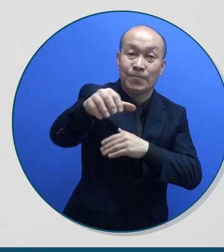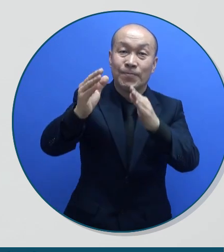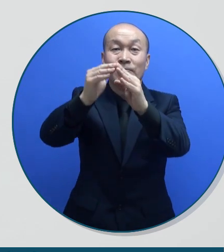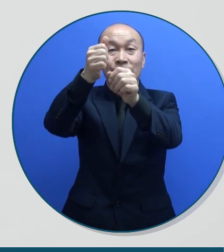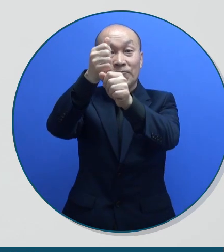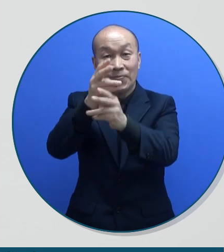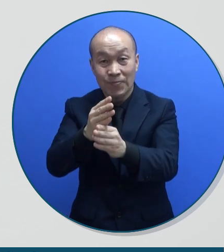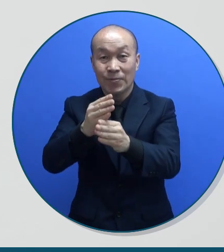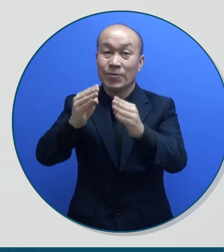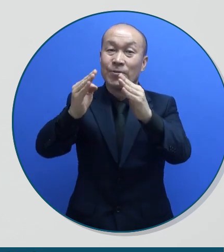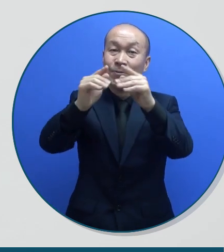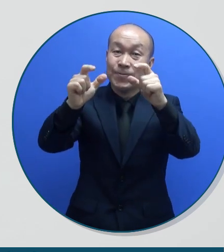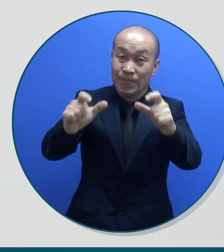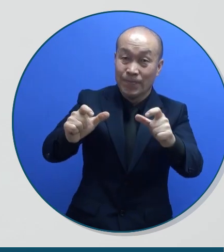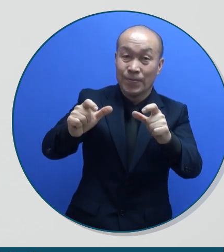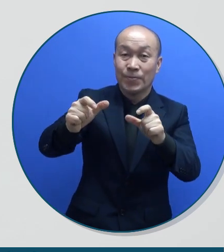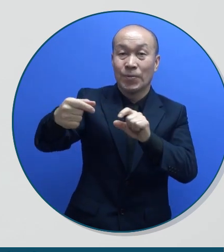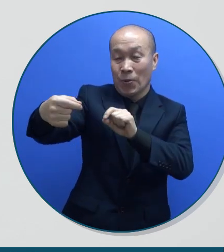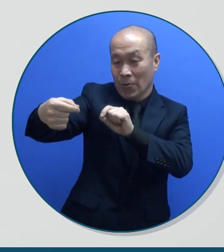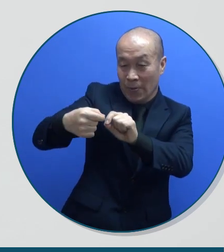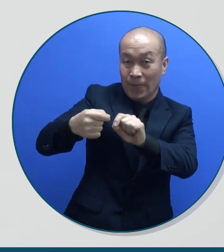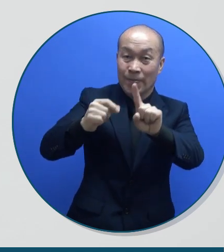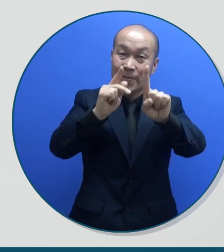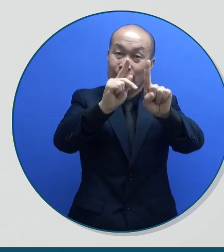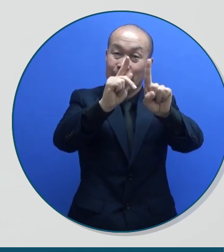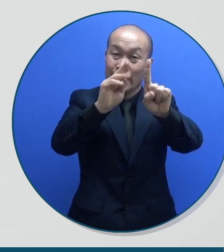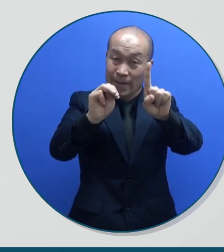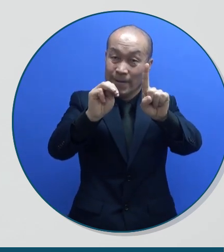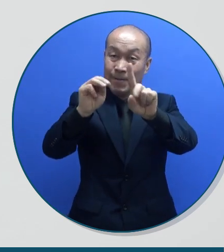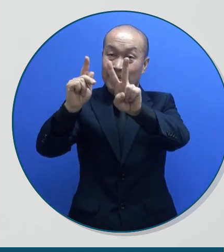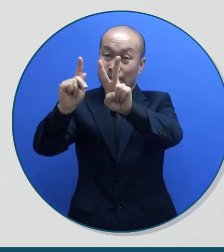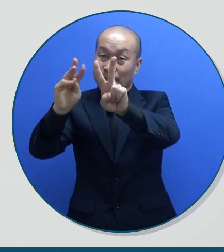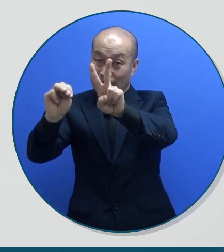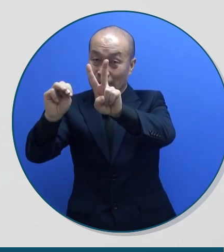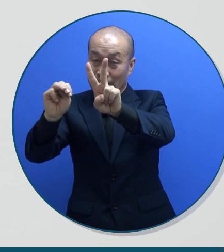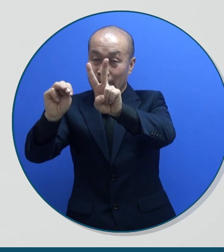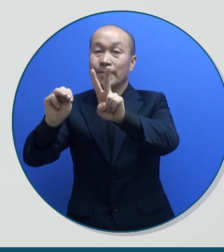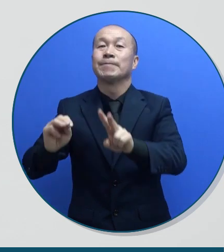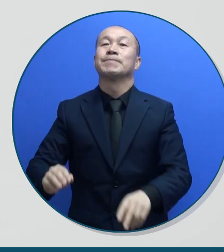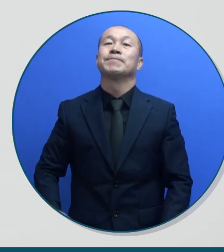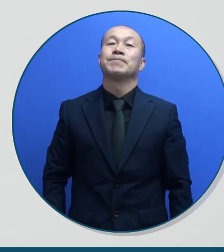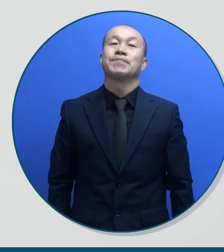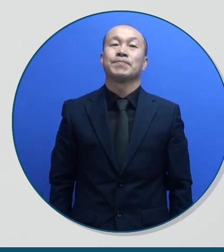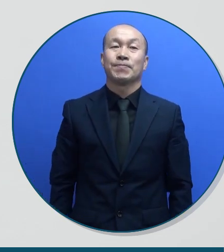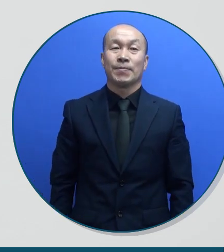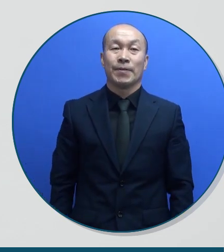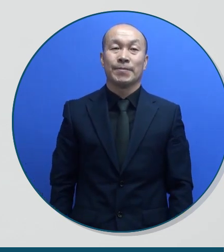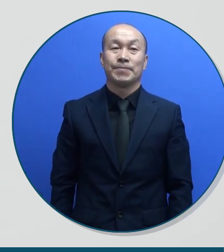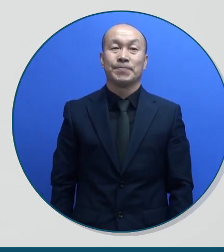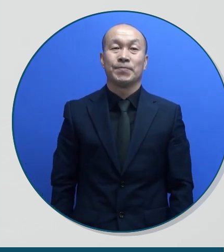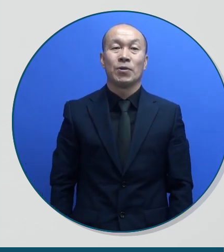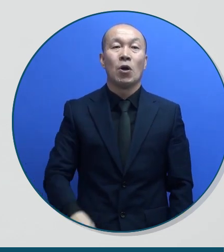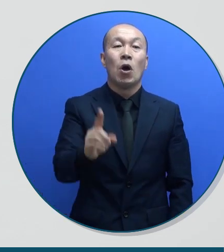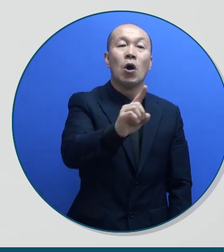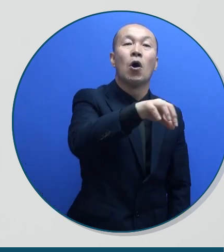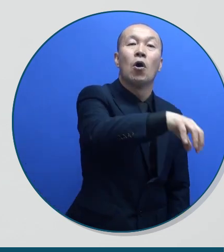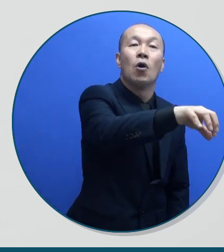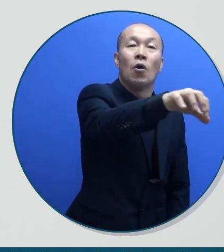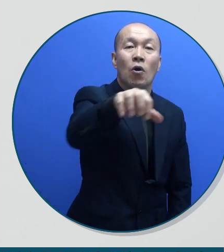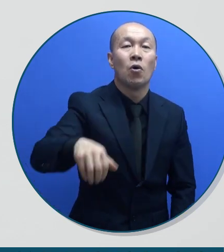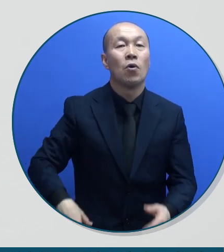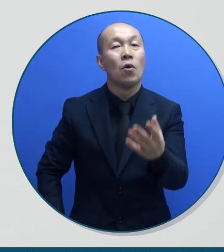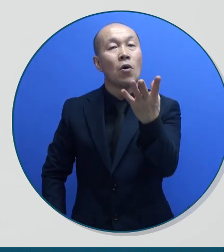거주하고 있는 지역의 주소를 입력하면 거주지를 기준으로 반경 1에서 2km